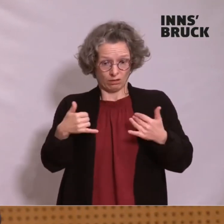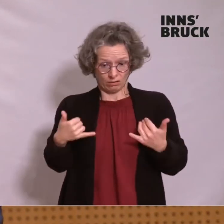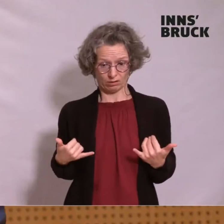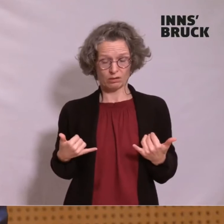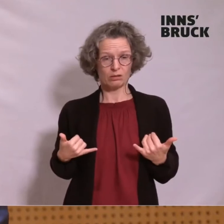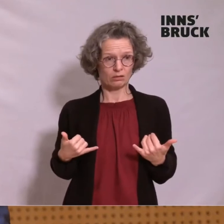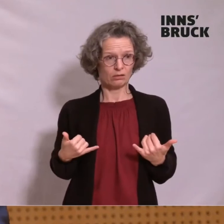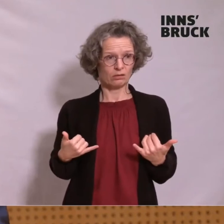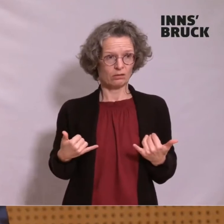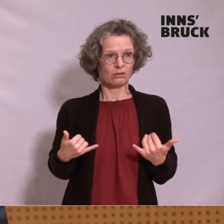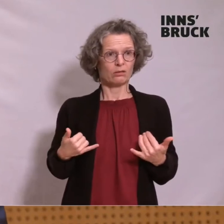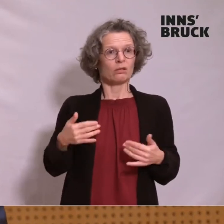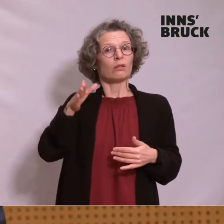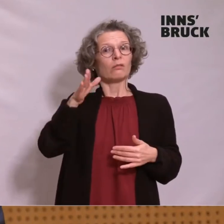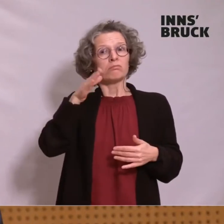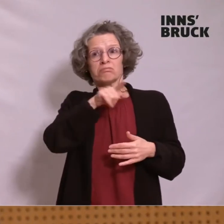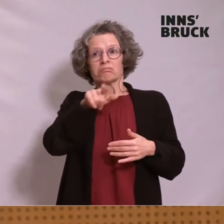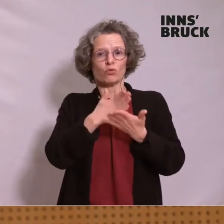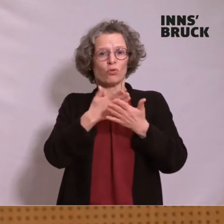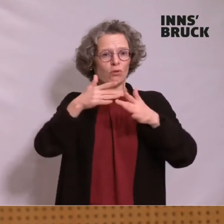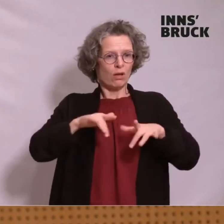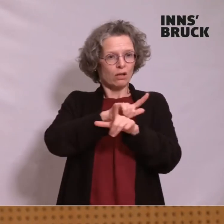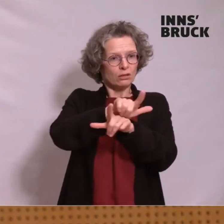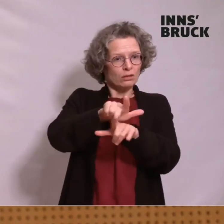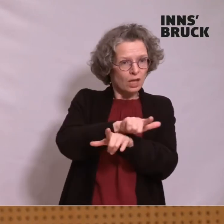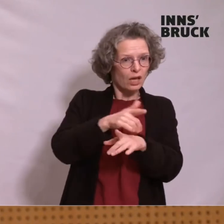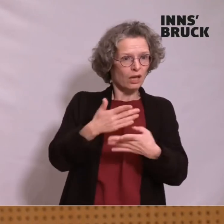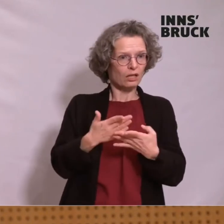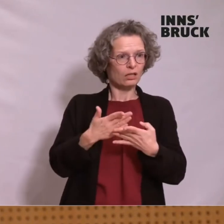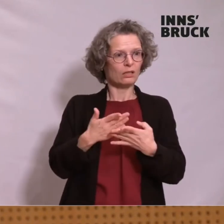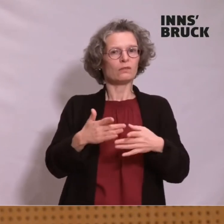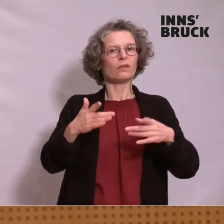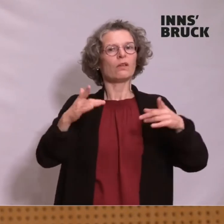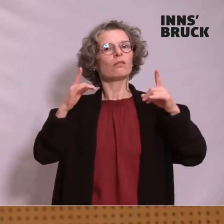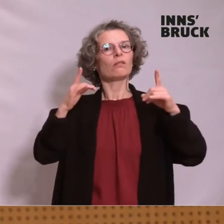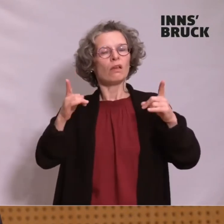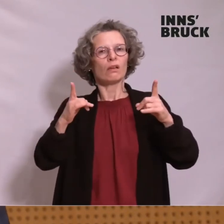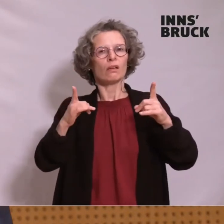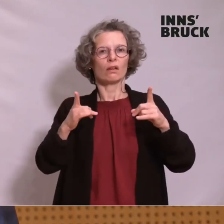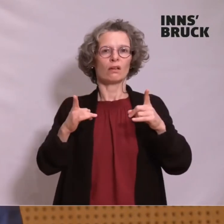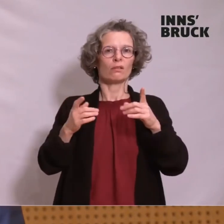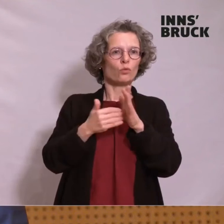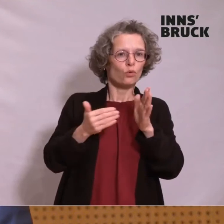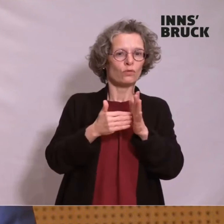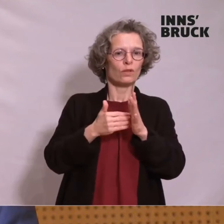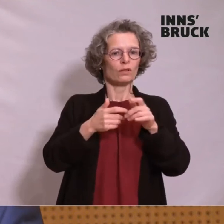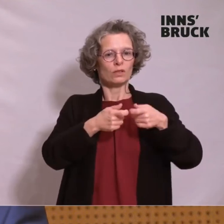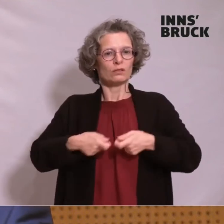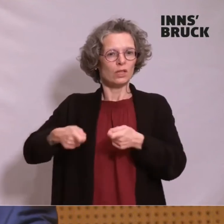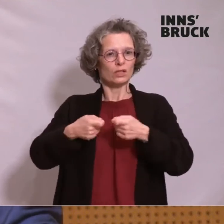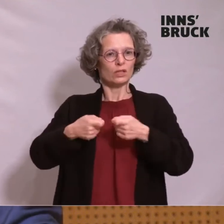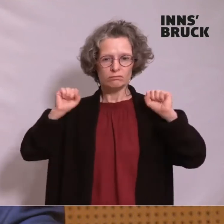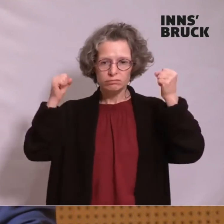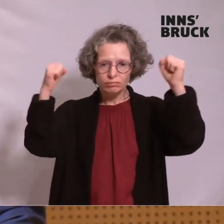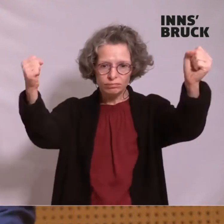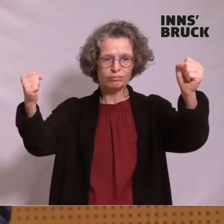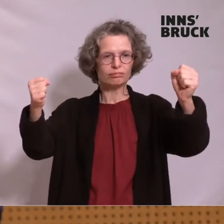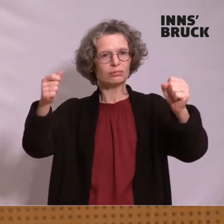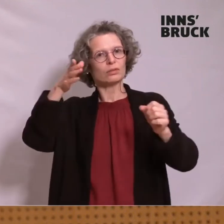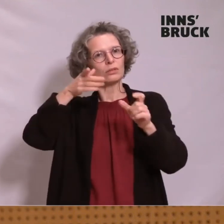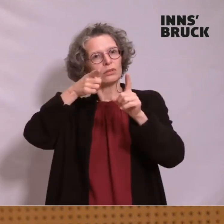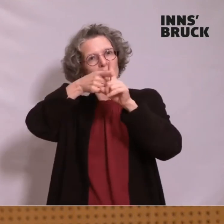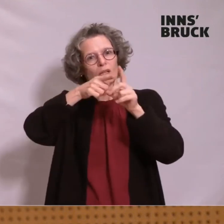Haben wir überhaupt die Zeit, die dringend notwendige gesellschaftliche Kraft zu großen Umbrüchen? Ein